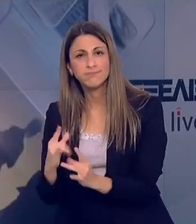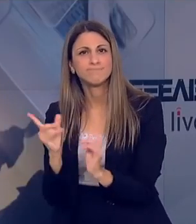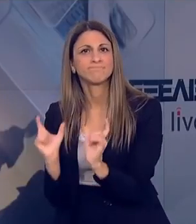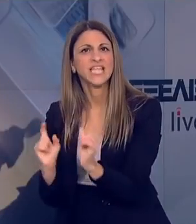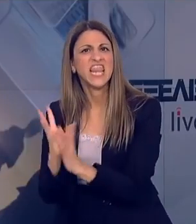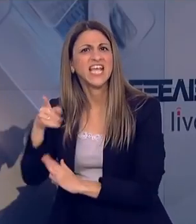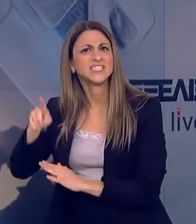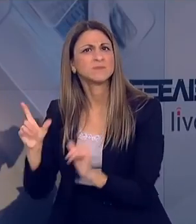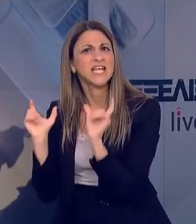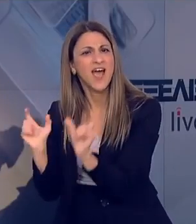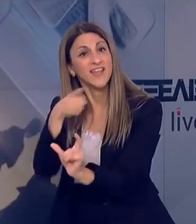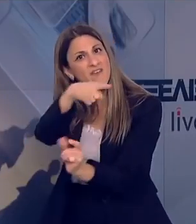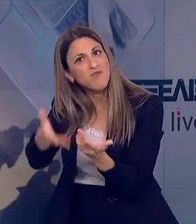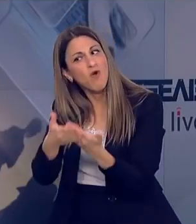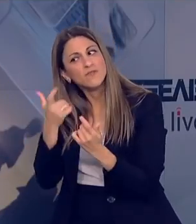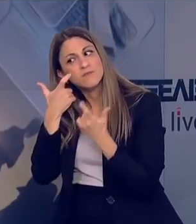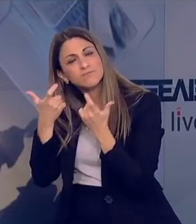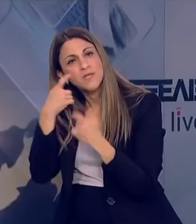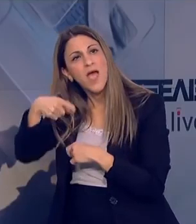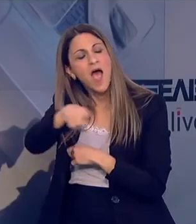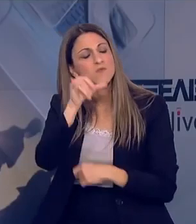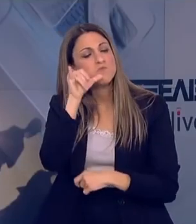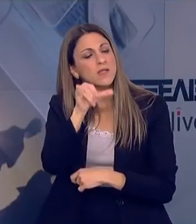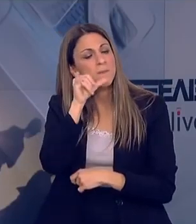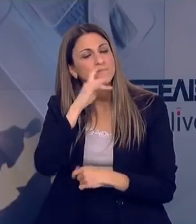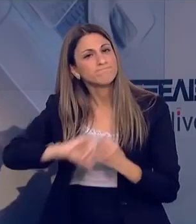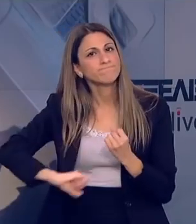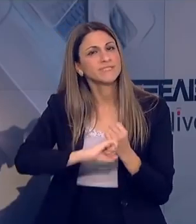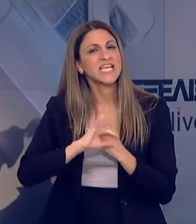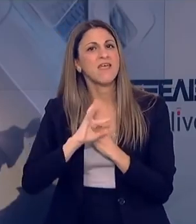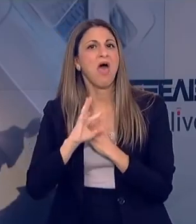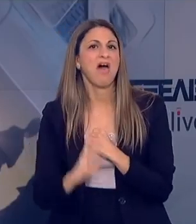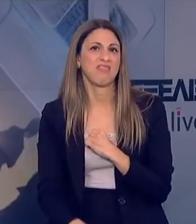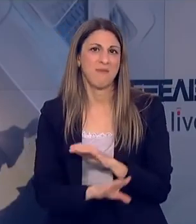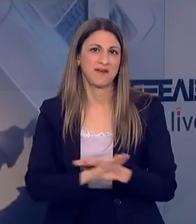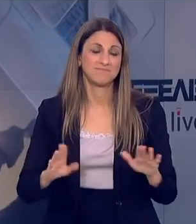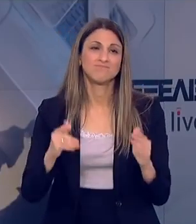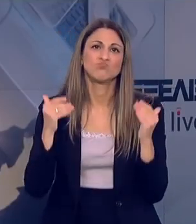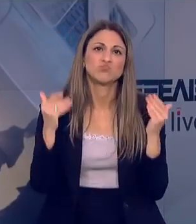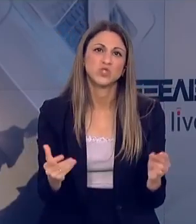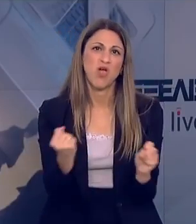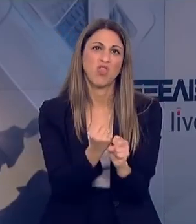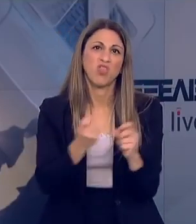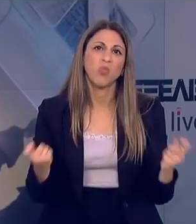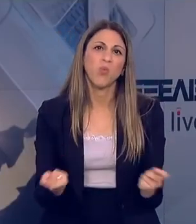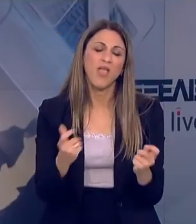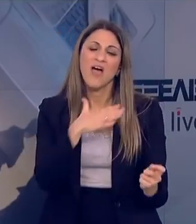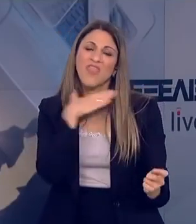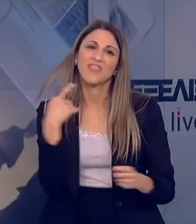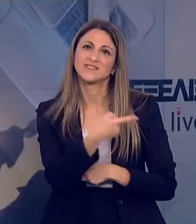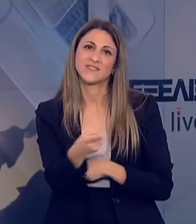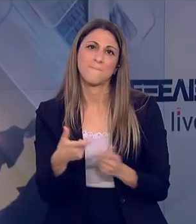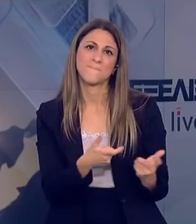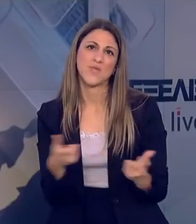σώμα είναι παντού. Καταθέτει ψυχή και καρδιά καθημερινά. Εκεί, στην πρώτη γραμμή, με αυταπάρνηση σώζει